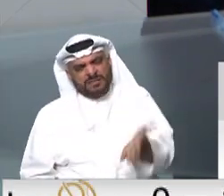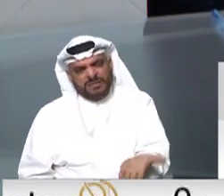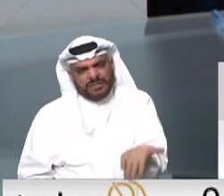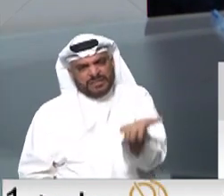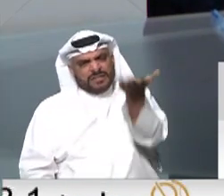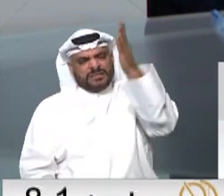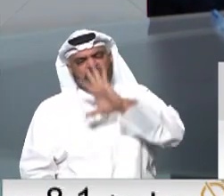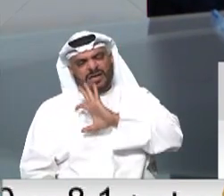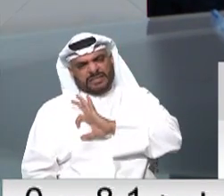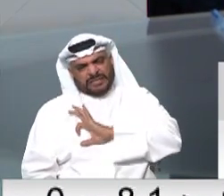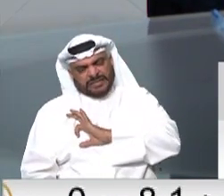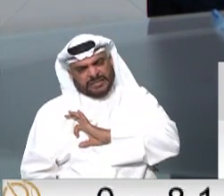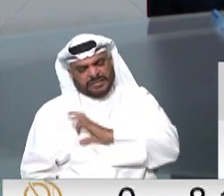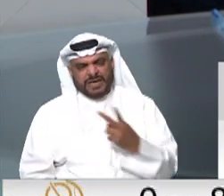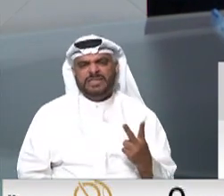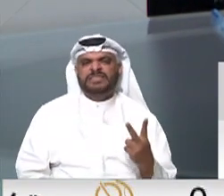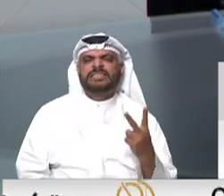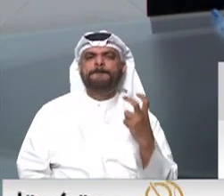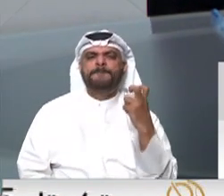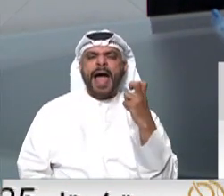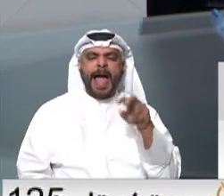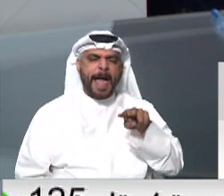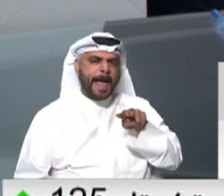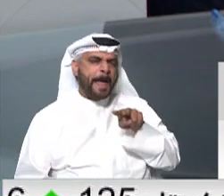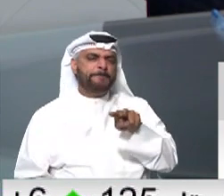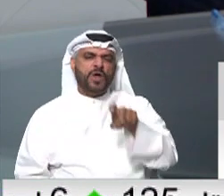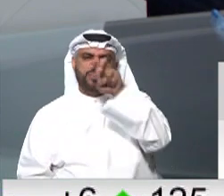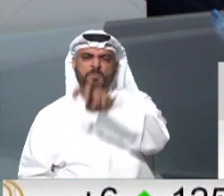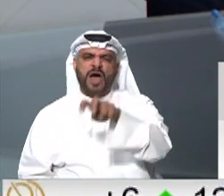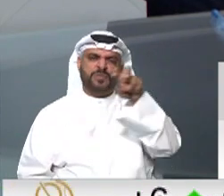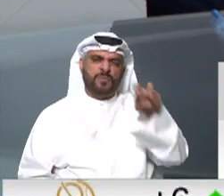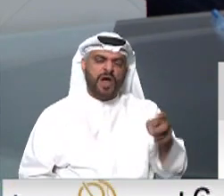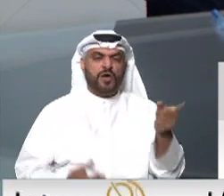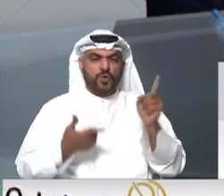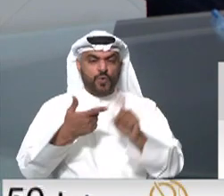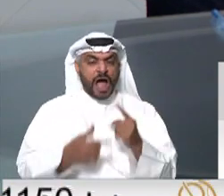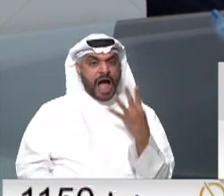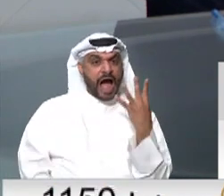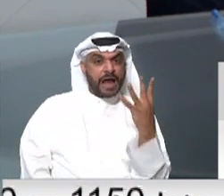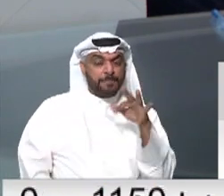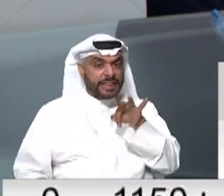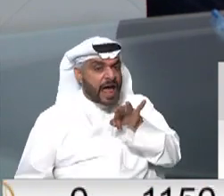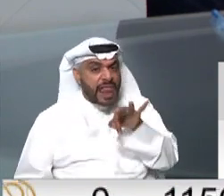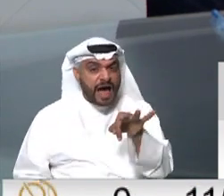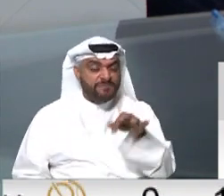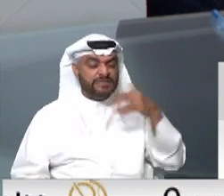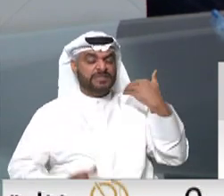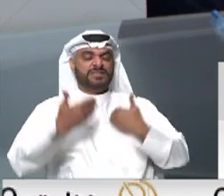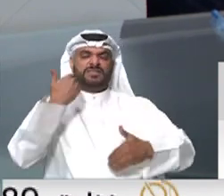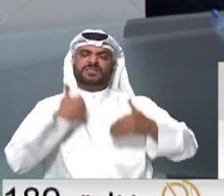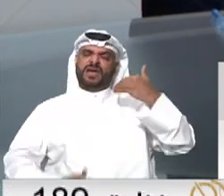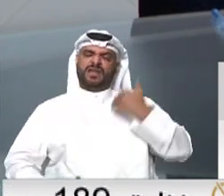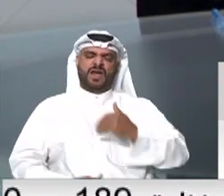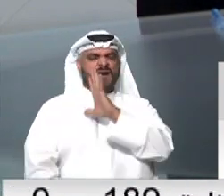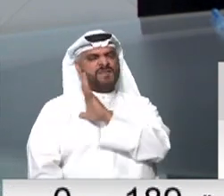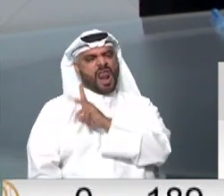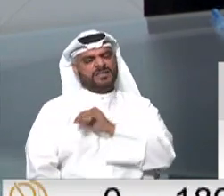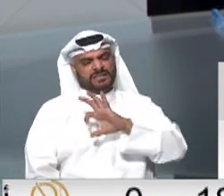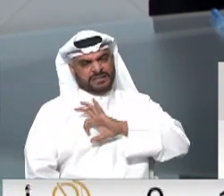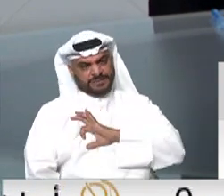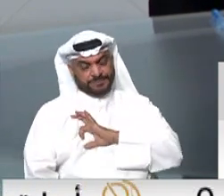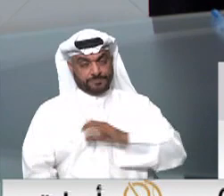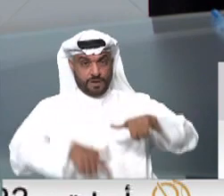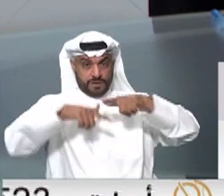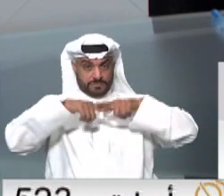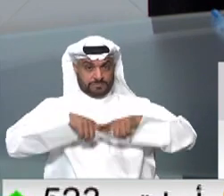إلى 788 وأكثر من 4000 جريح. نعم، يأتي ذلك في الوقت الذي حضرت فيه الأمم المتحدة